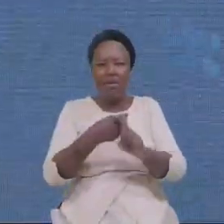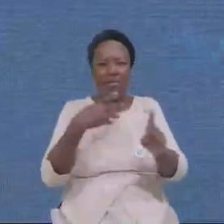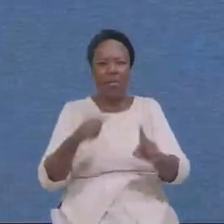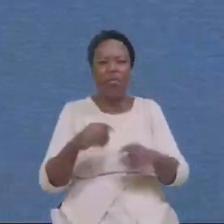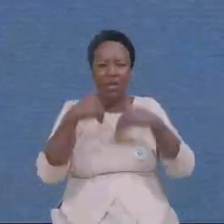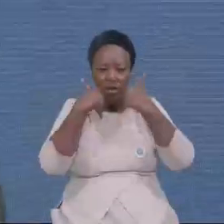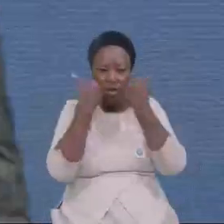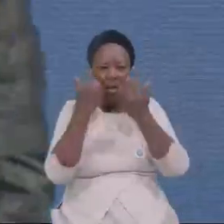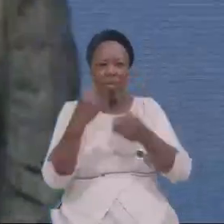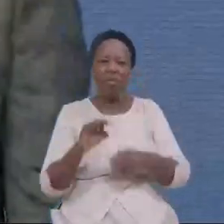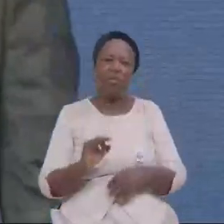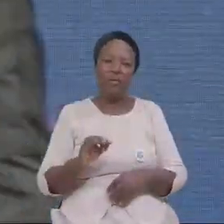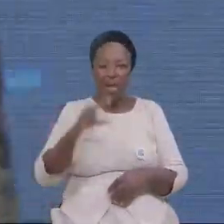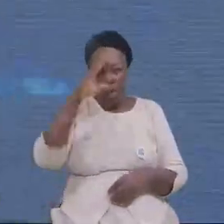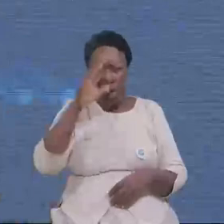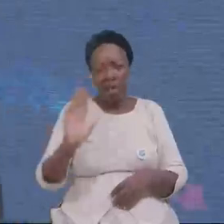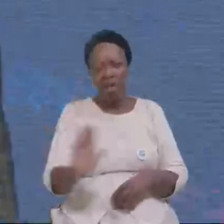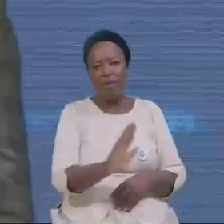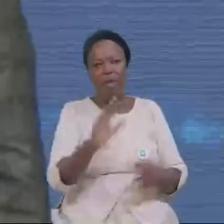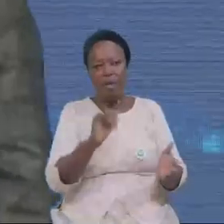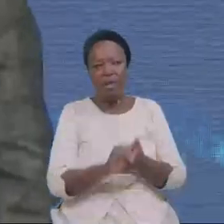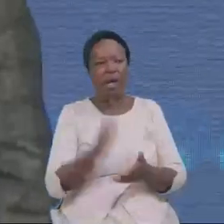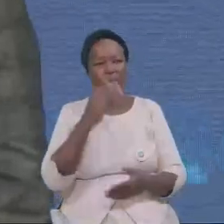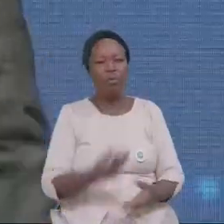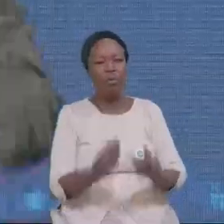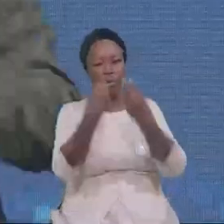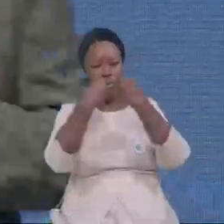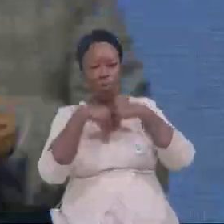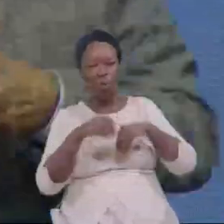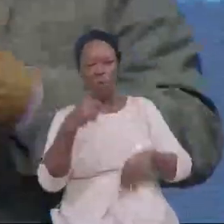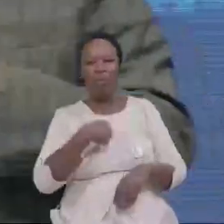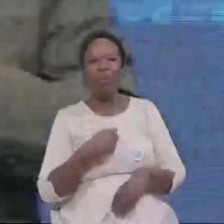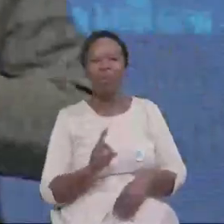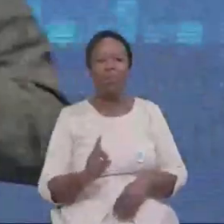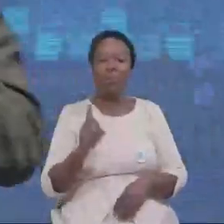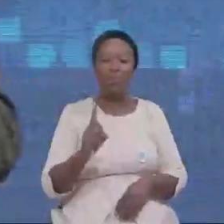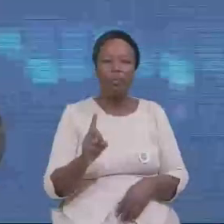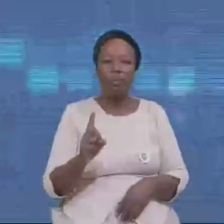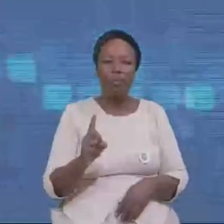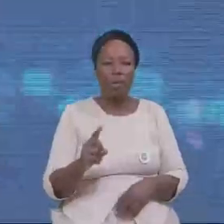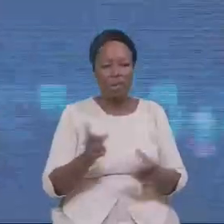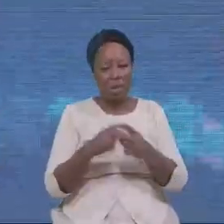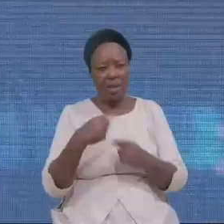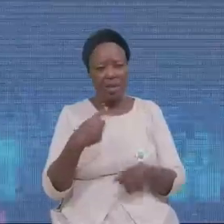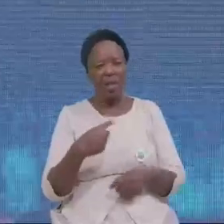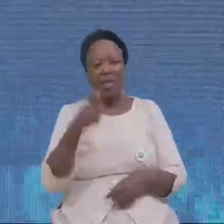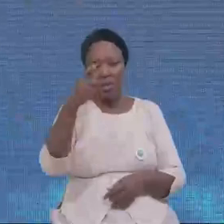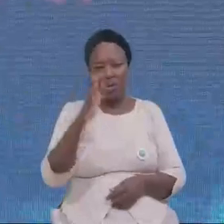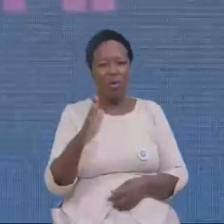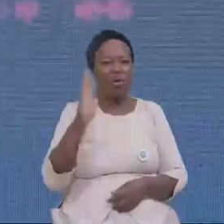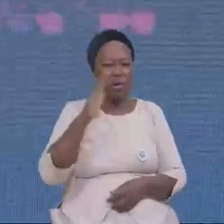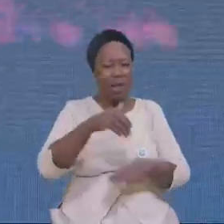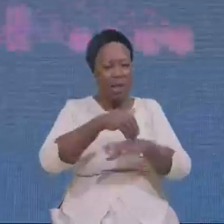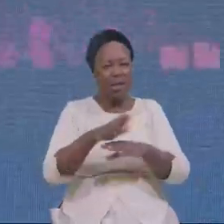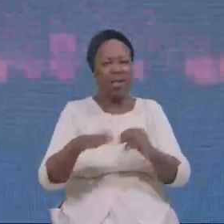que mon persécuteur se répand en outrage. Il dit: Dieu enverra sa